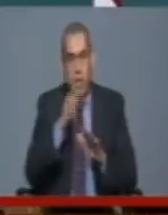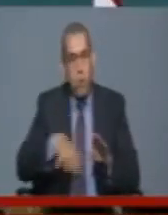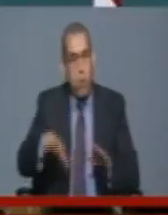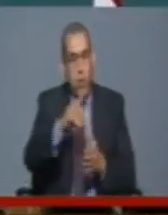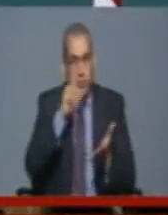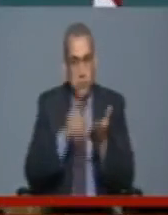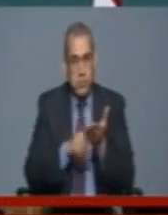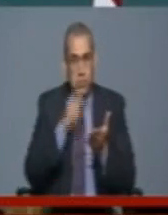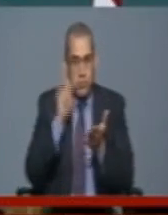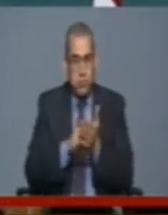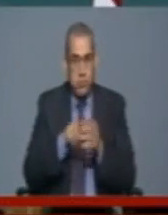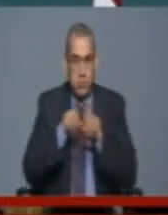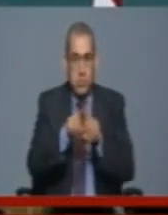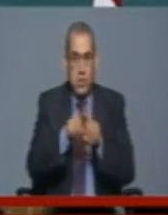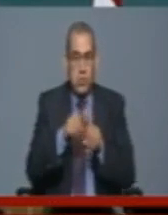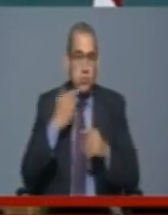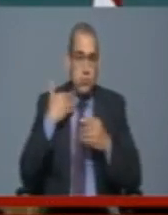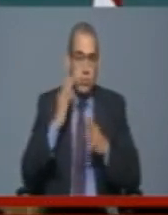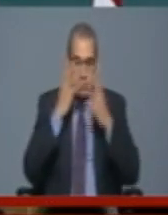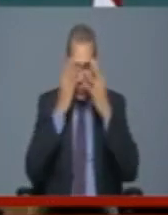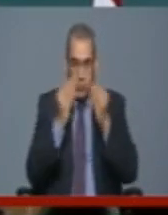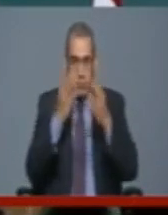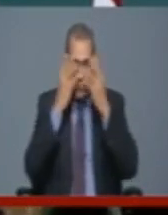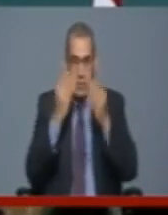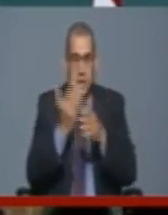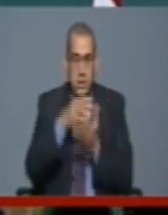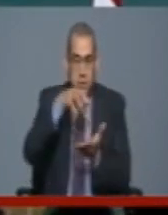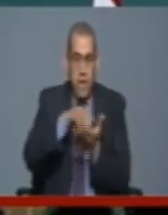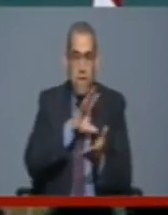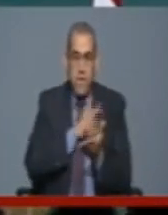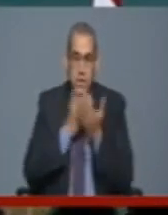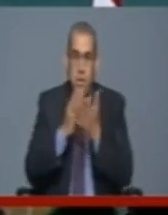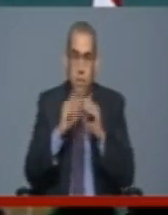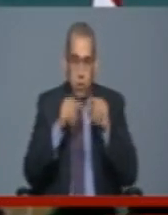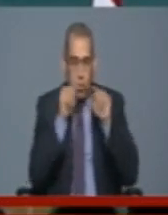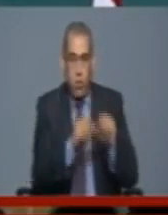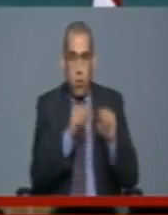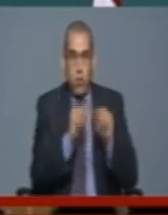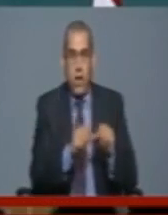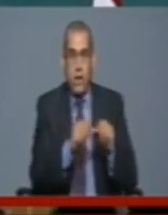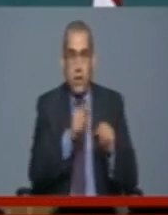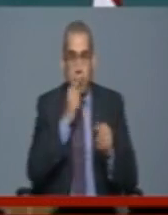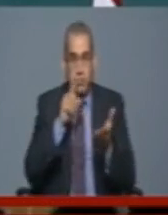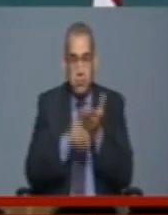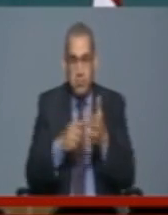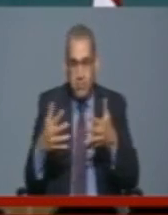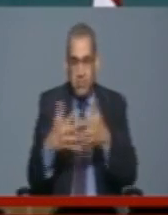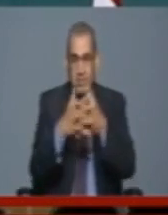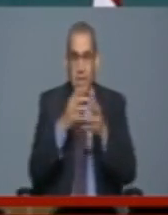مقرونا بالتضحيات من أجل القضية الفلسطينية، وامتزج الدم المصري